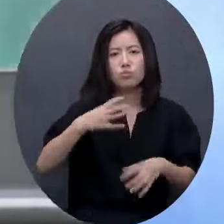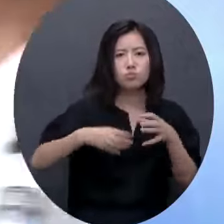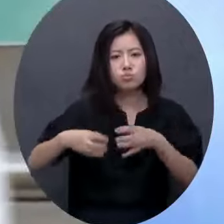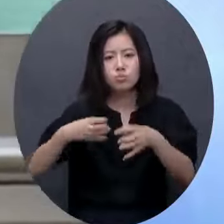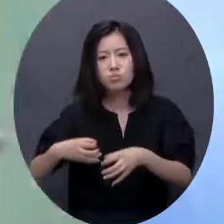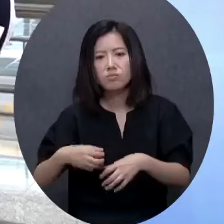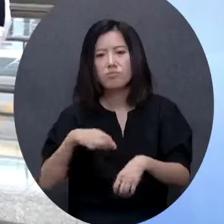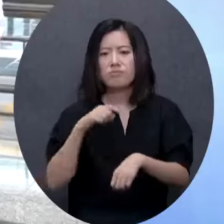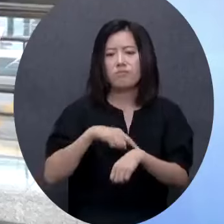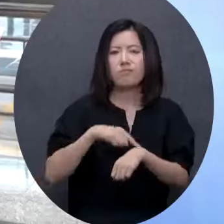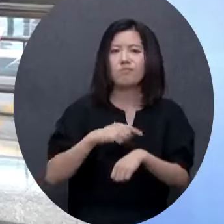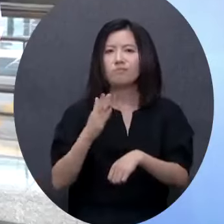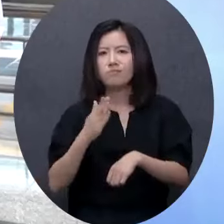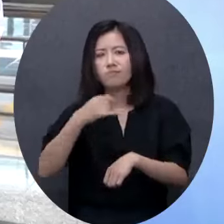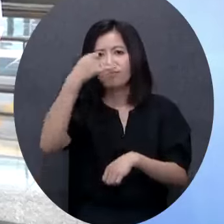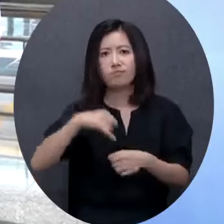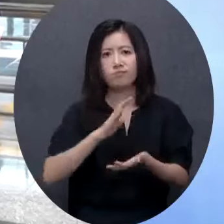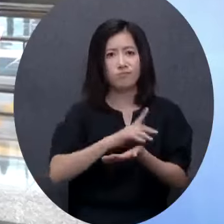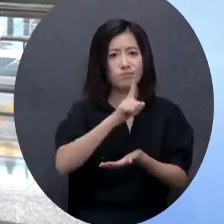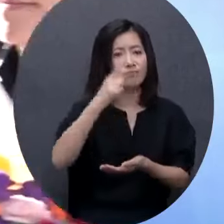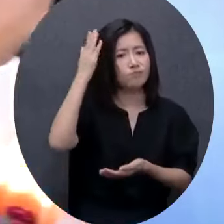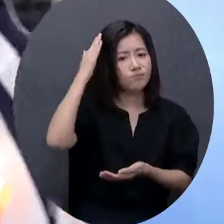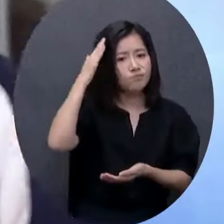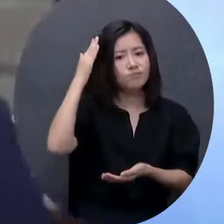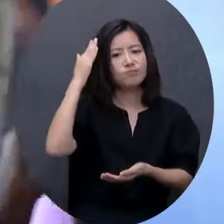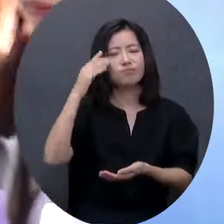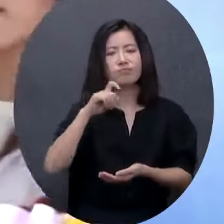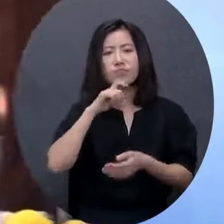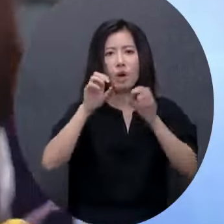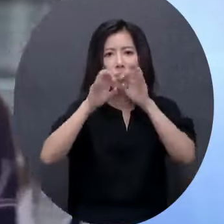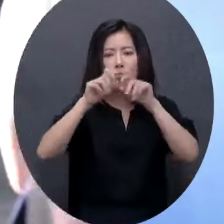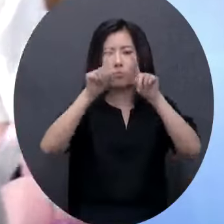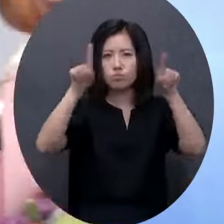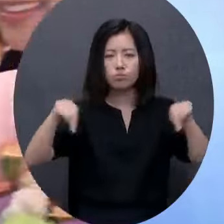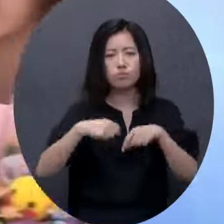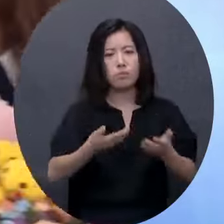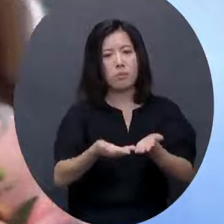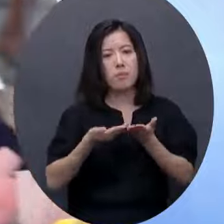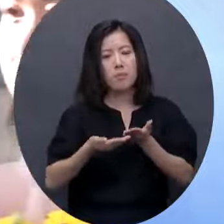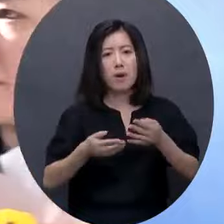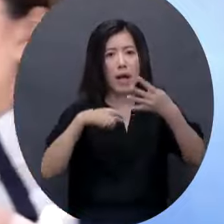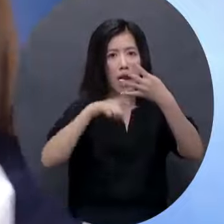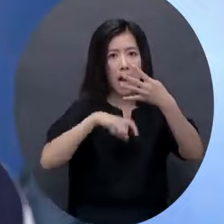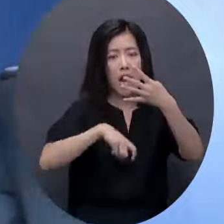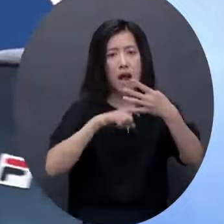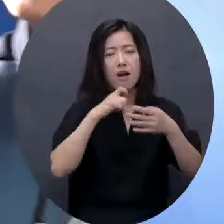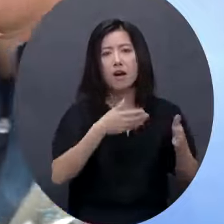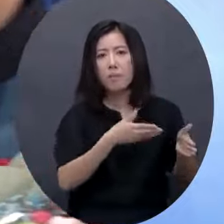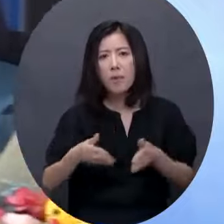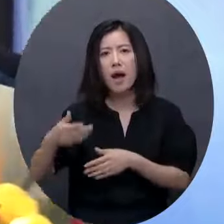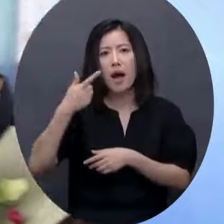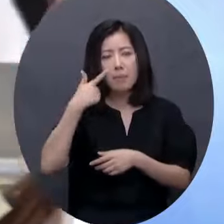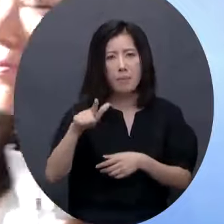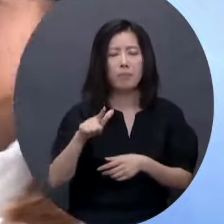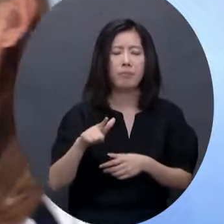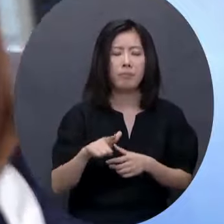咁一般嘅時間咧，可能講緊係去到明年年初啦。咁我哋都希望可以有個報告出嚟啦。咁跟住就喺四月份嘅時候咧，就可能